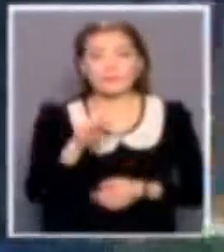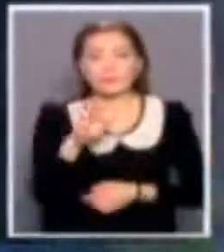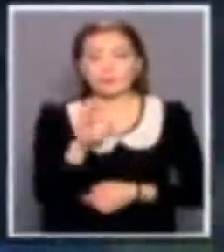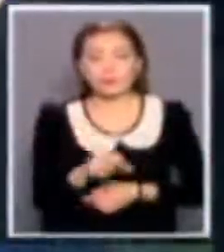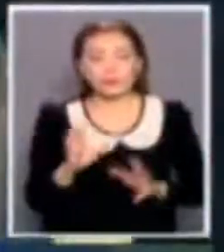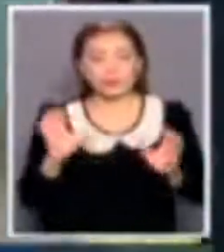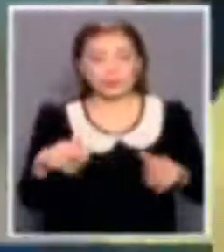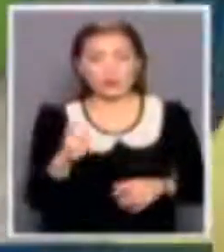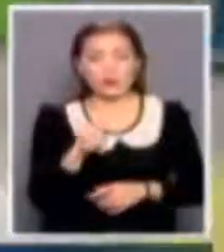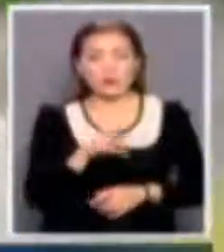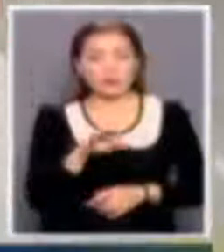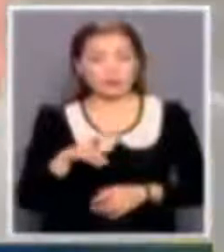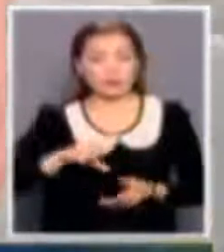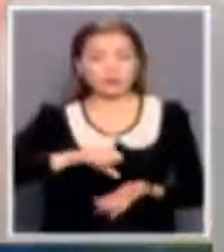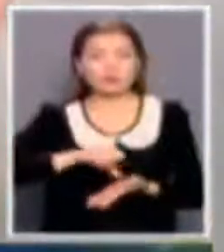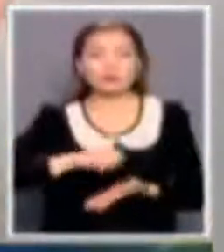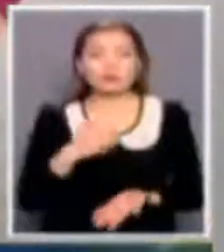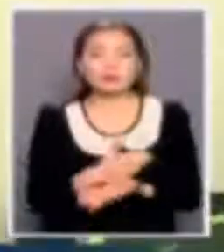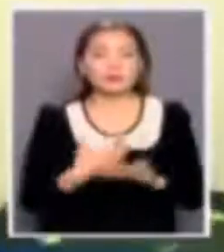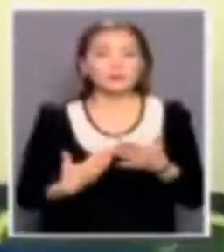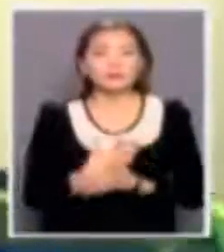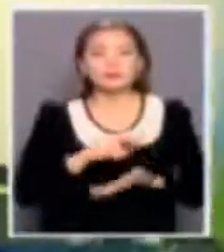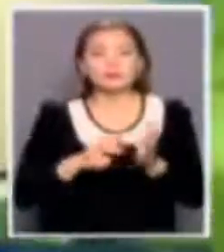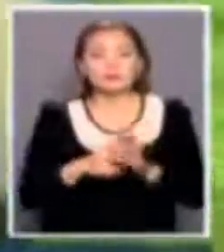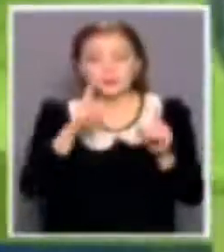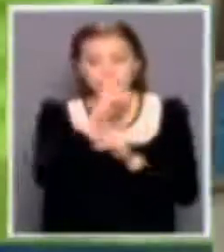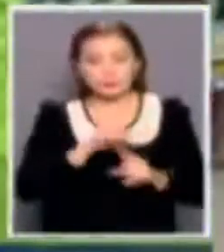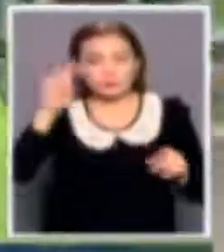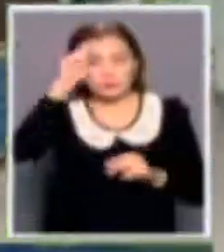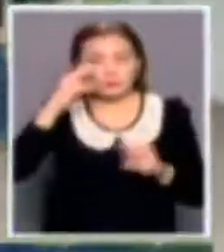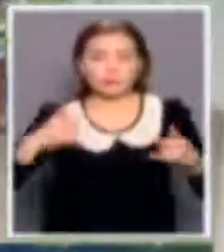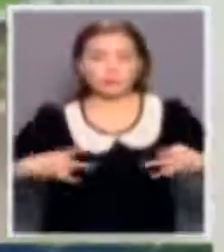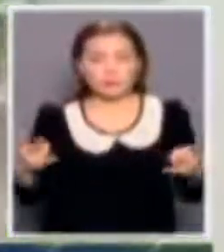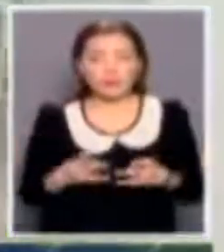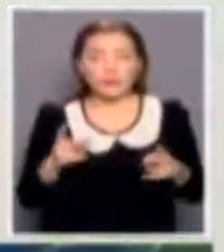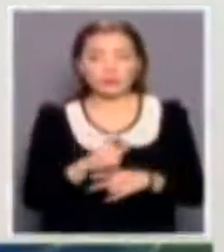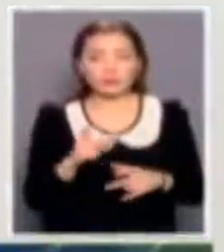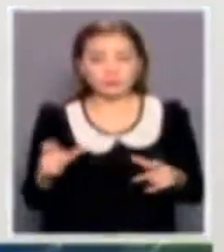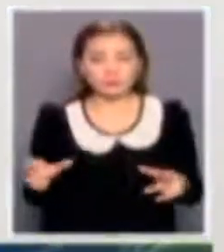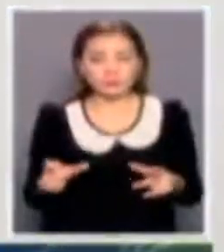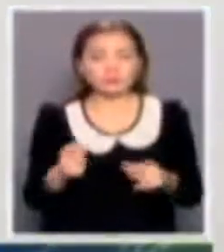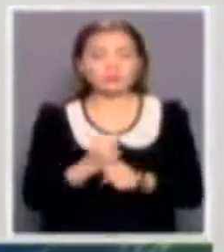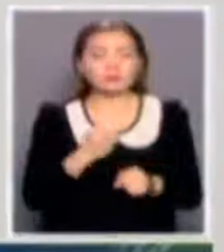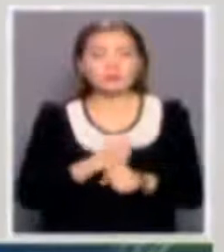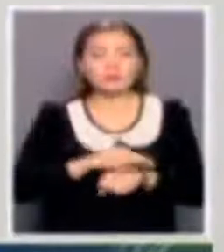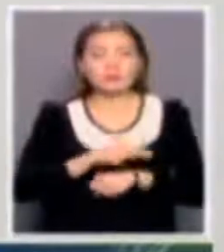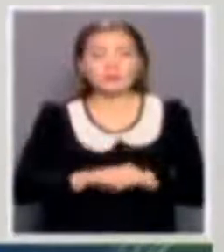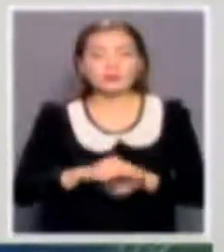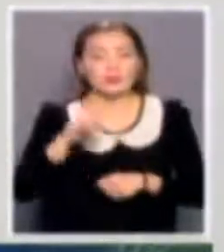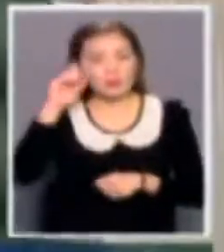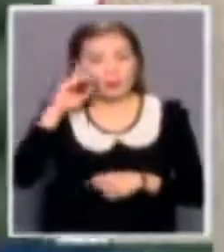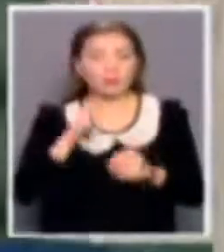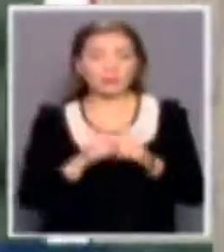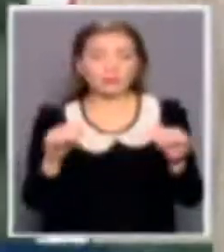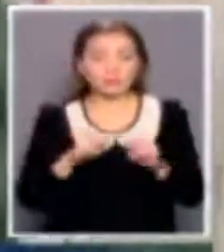әкімінің орынбасары Бақытгүл Хаменова қатысты. Жаңа кабинет ерекше білім алу қажеттілігі бар тұлғаларға инклюзивті білім беруді